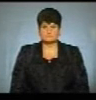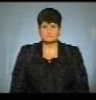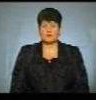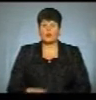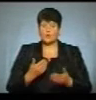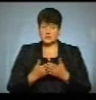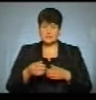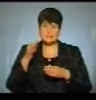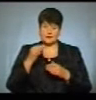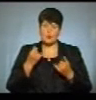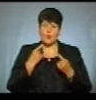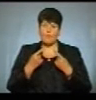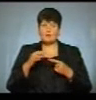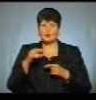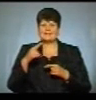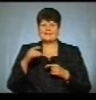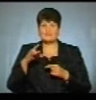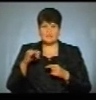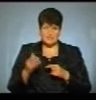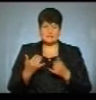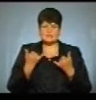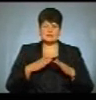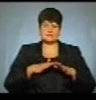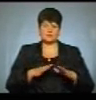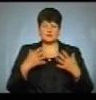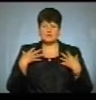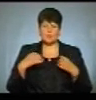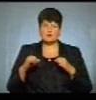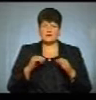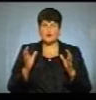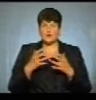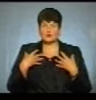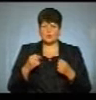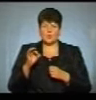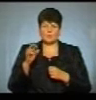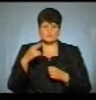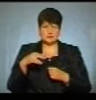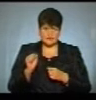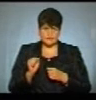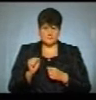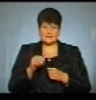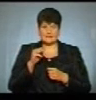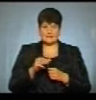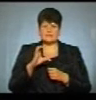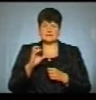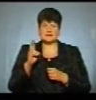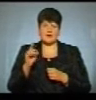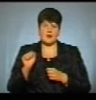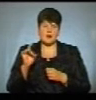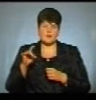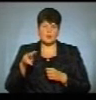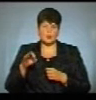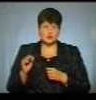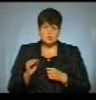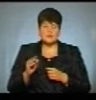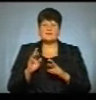Отже, нагадаю, говоримо про дифтерію. Поряд зі мною заступниця начальника управління охорони здоров'я облдержадміністрації Тетяна Скарлош. Пані